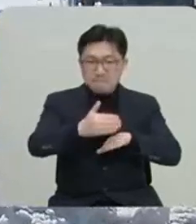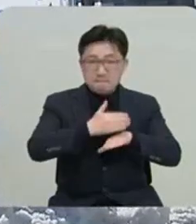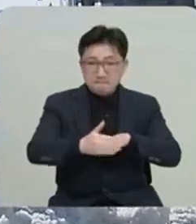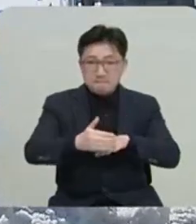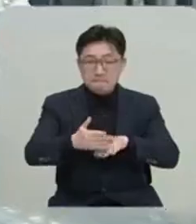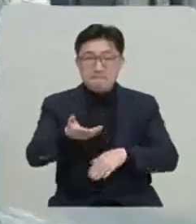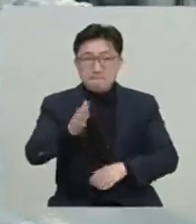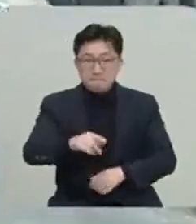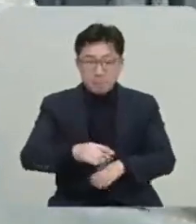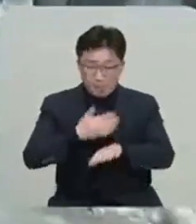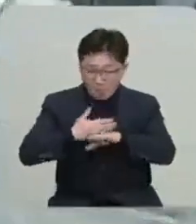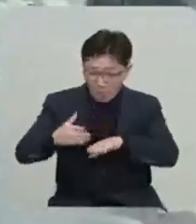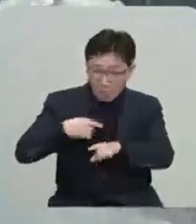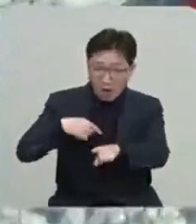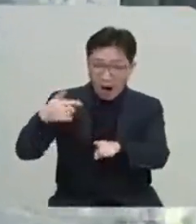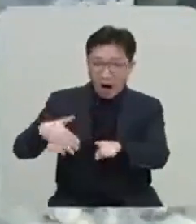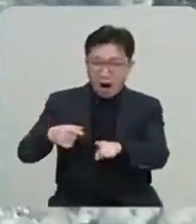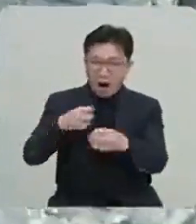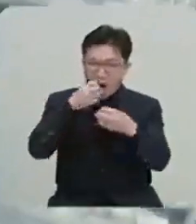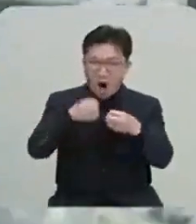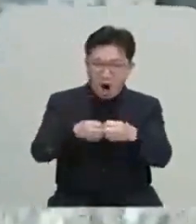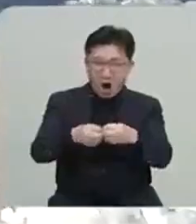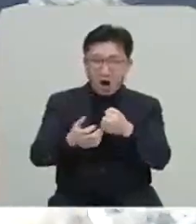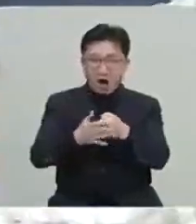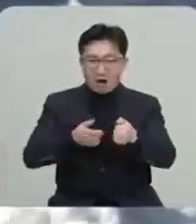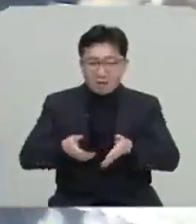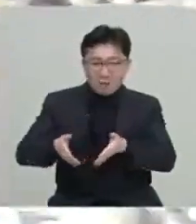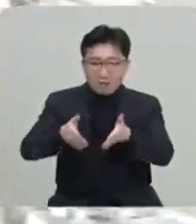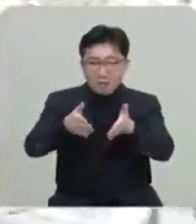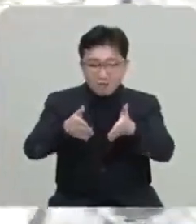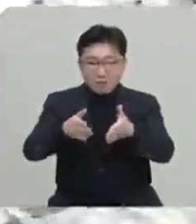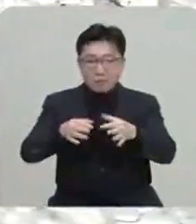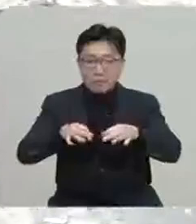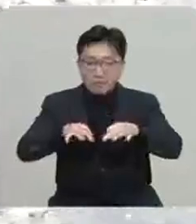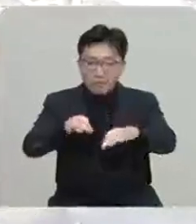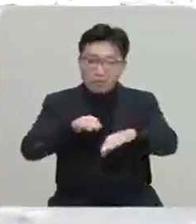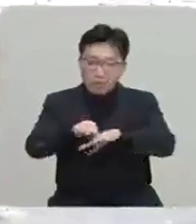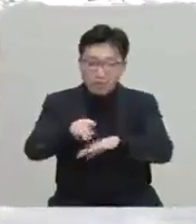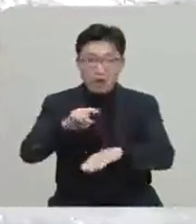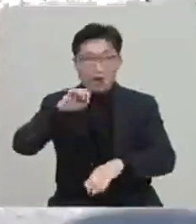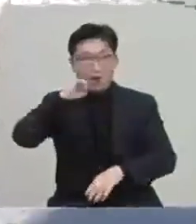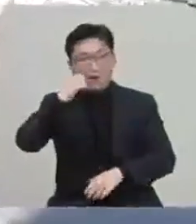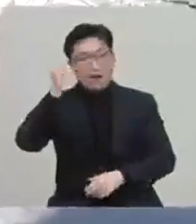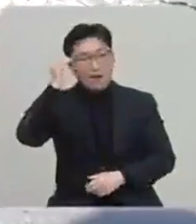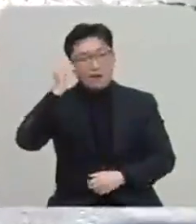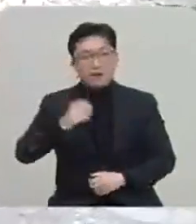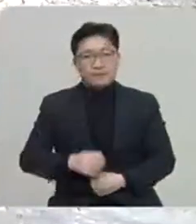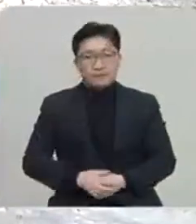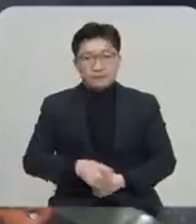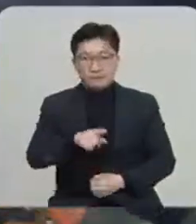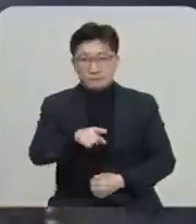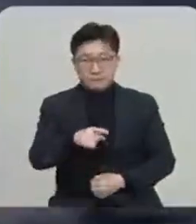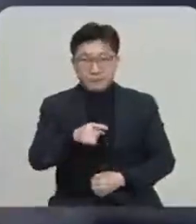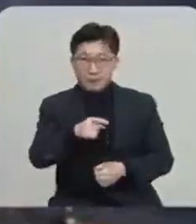시작됐지만 일부 도로가 얼어붙어 통행의지를고 있습니다 국가산단